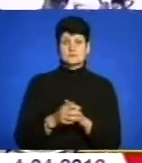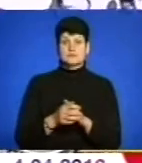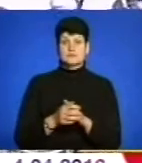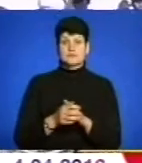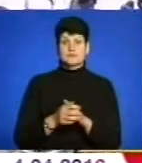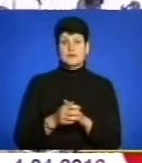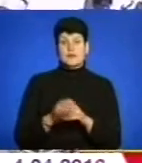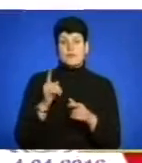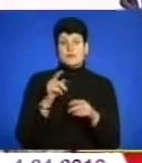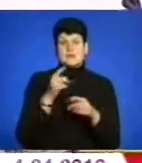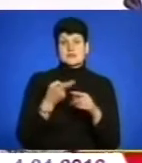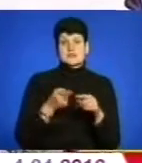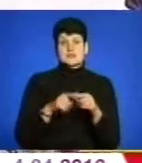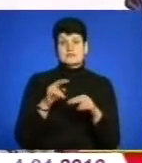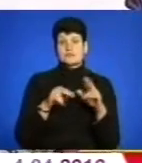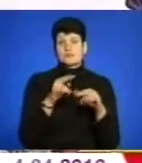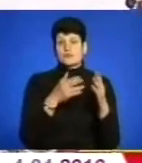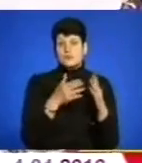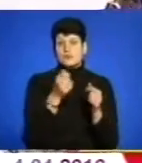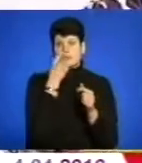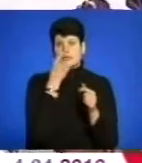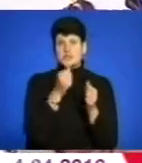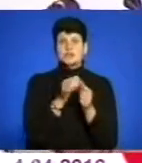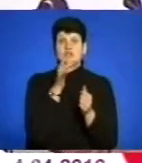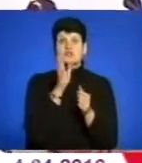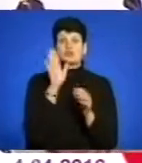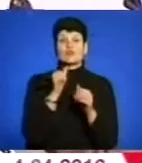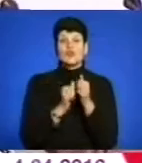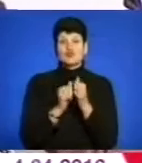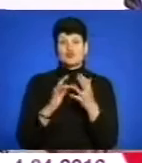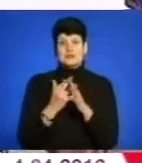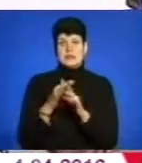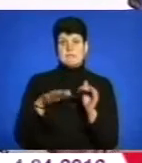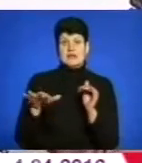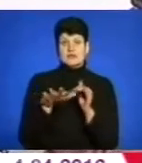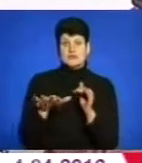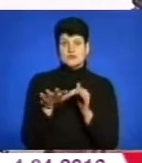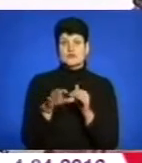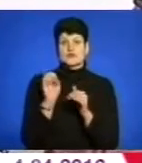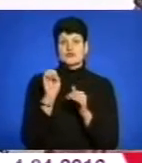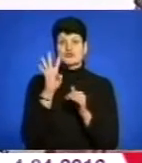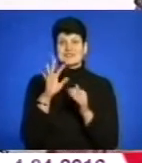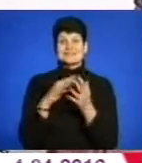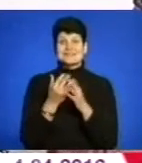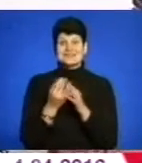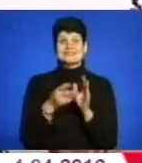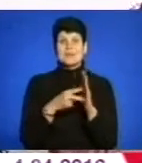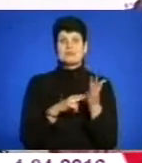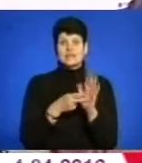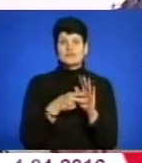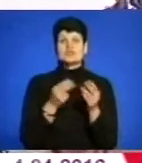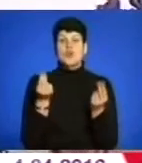даному, який зараз тут збудований. Я думаю, ближчим часом в кожному селі вже будуть майданчики. Переходить у нас 14 сіл, заплановано теж і за